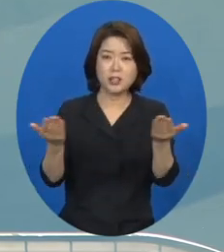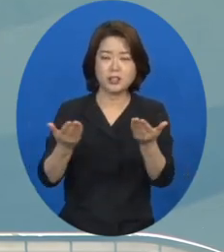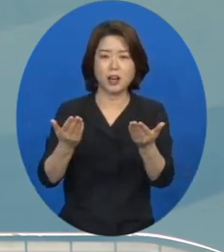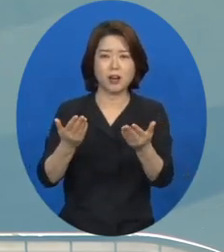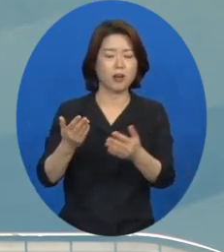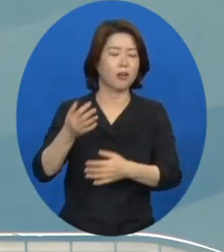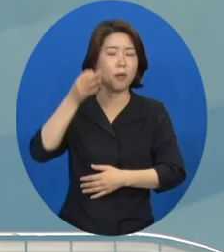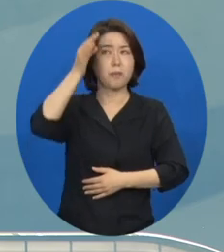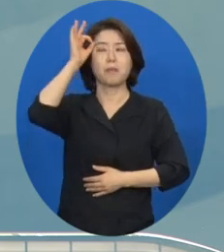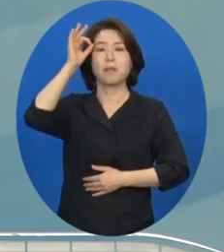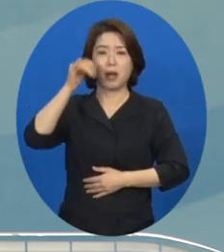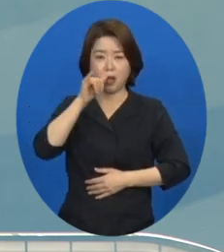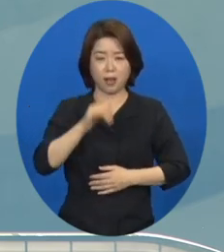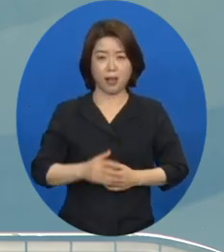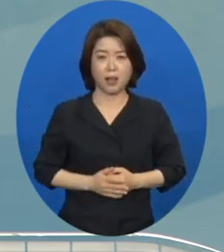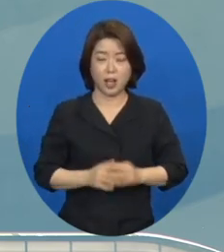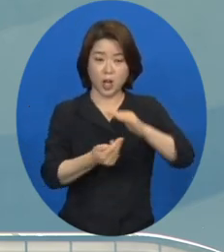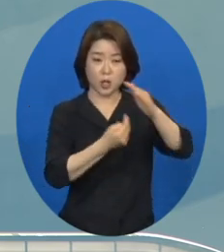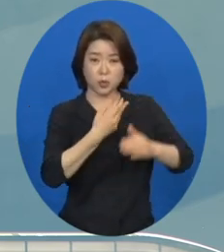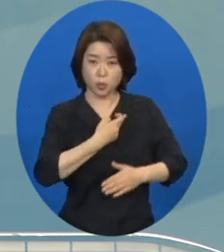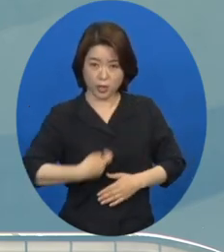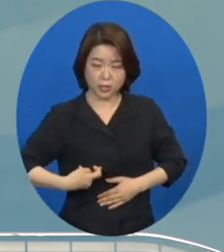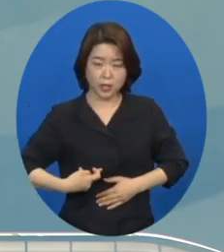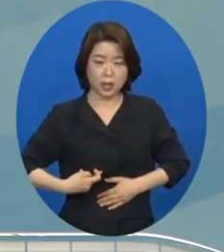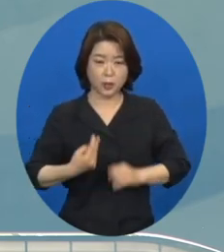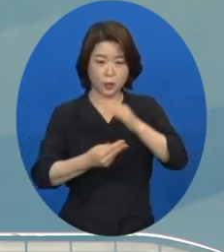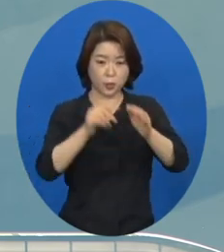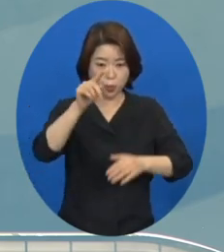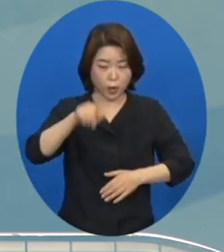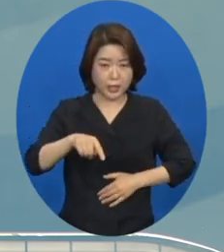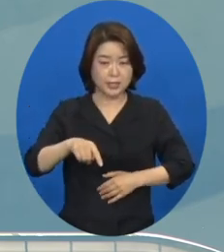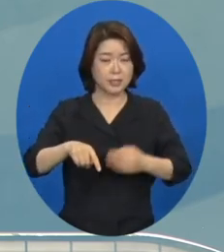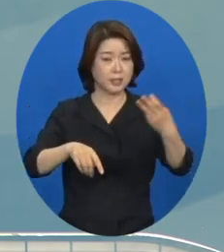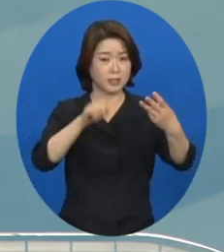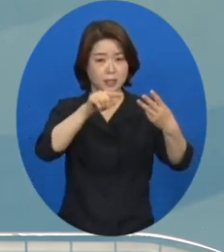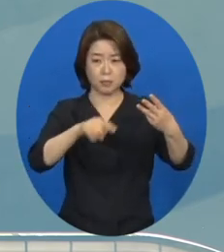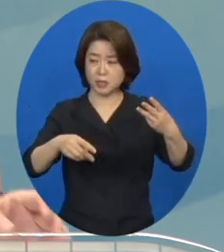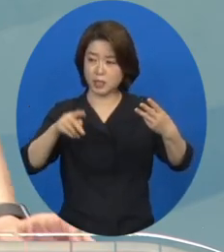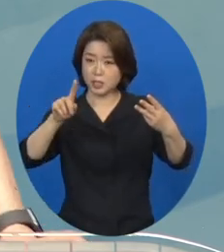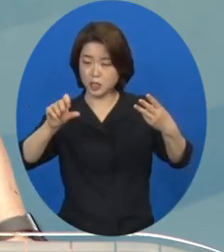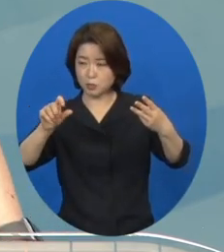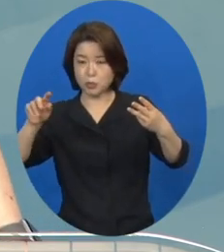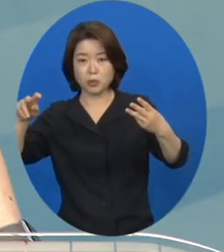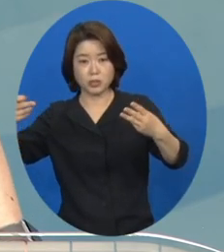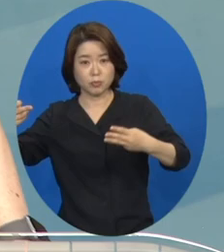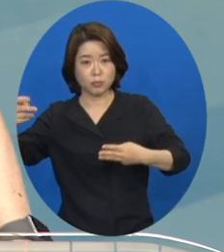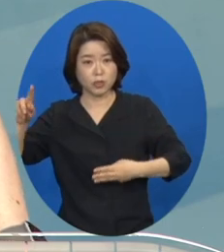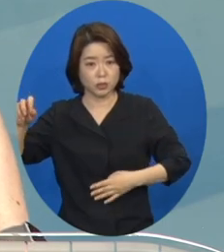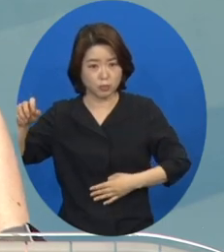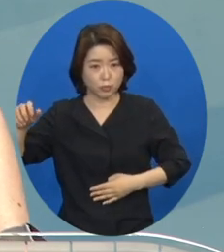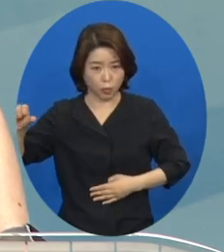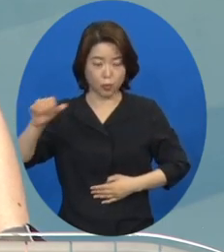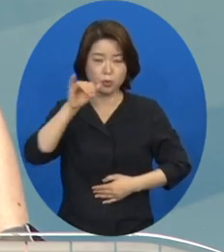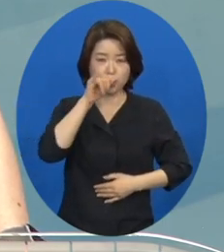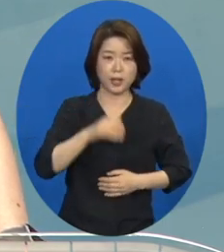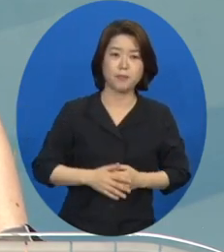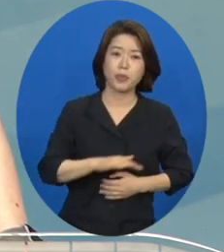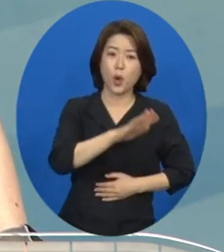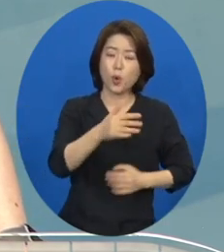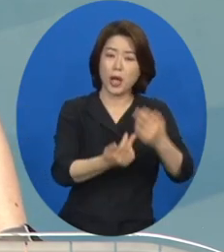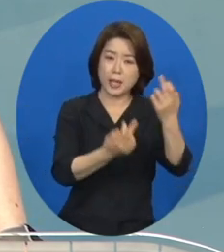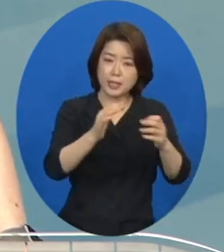알았습니다. 요한사도가 요한일서 3장 14절 15절에 이렇게 말씀합니다. 우리가